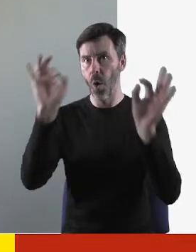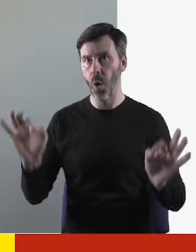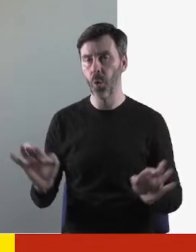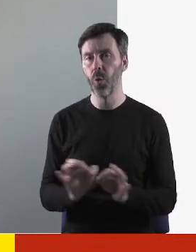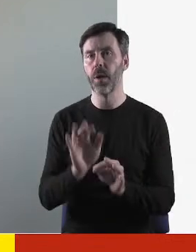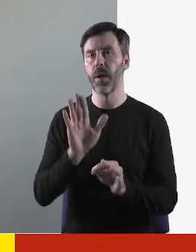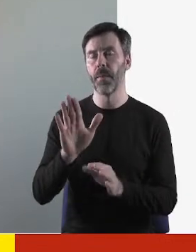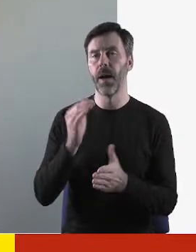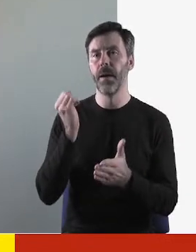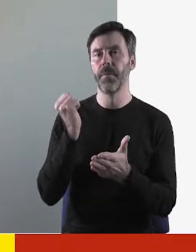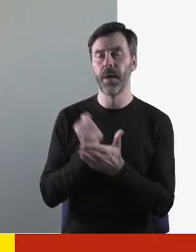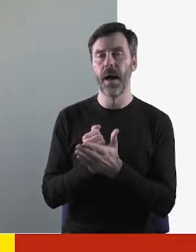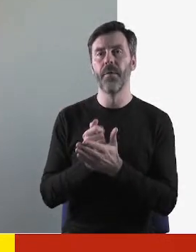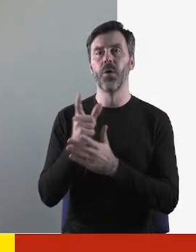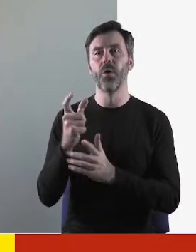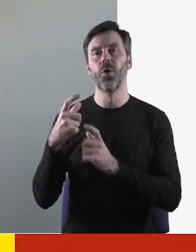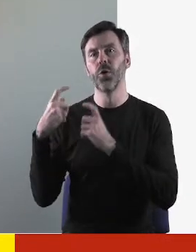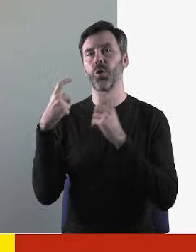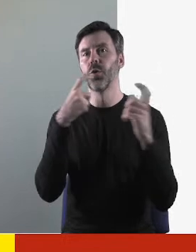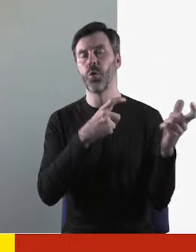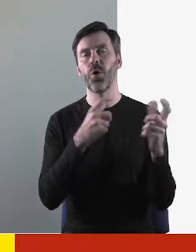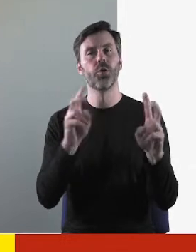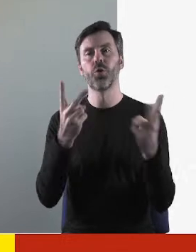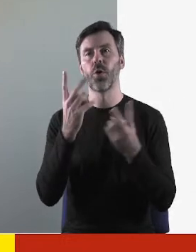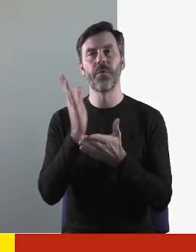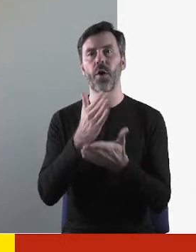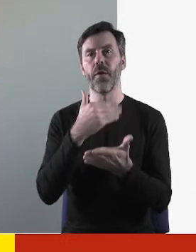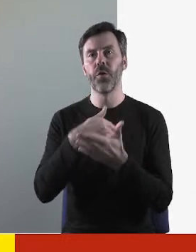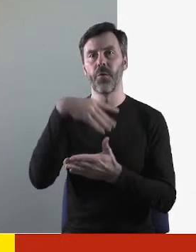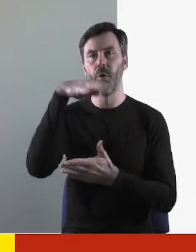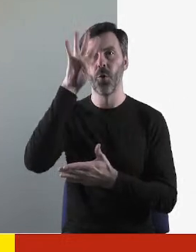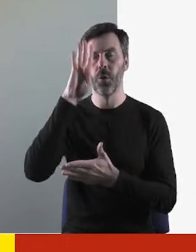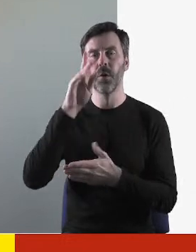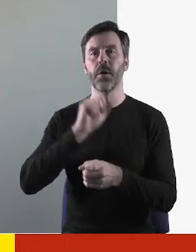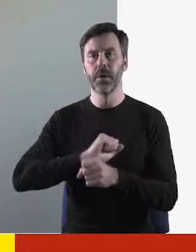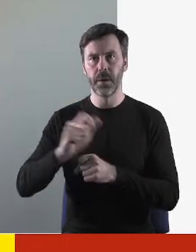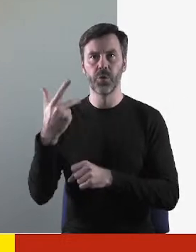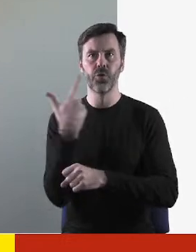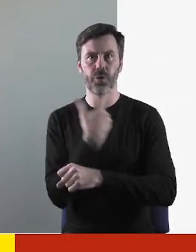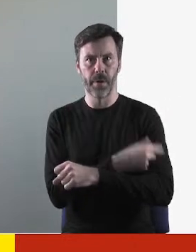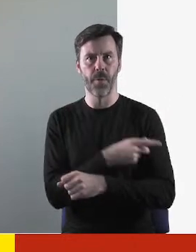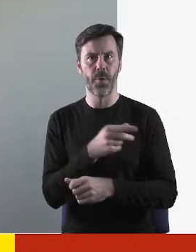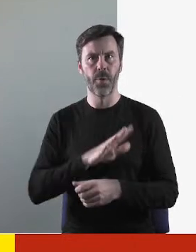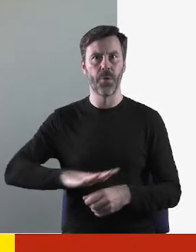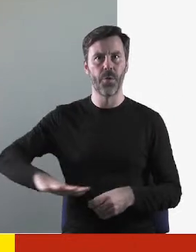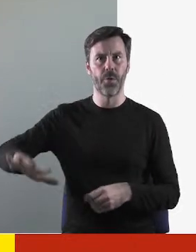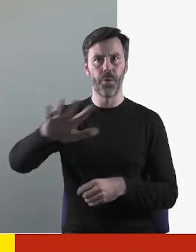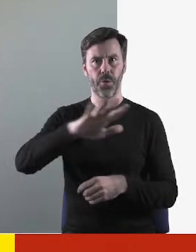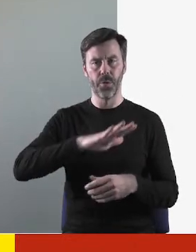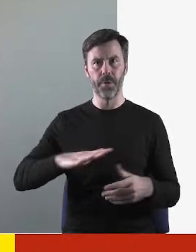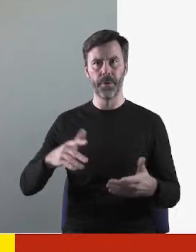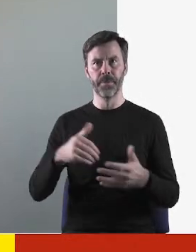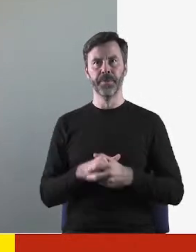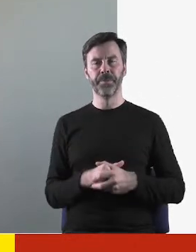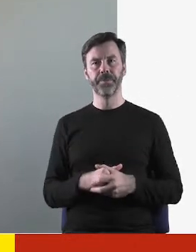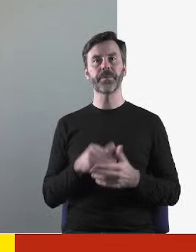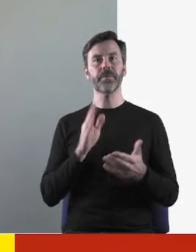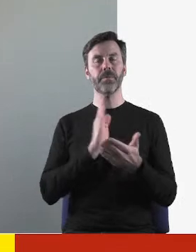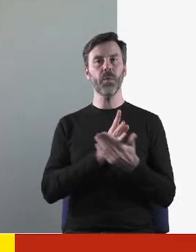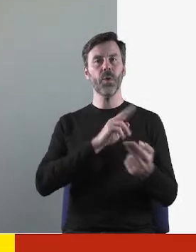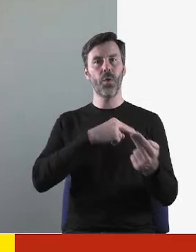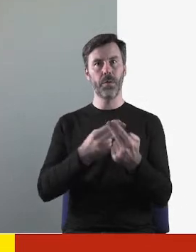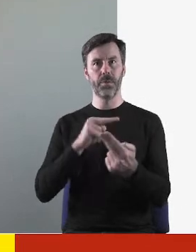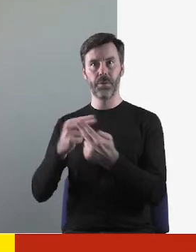tych zgłaszających się z województwa jest realizowana w naszych placówkach. Mam nadzieję, że odpowiedziałam na